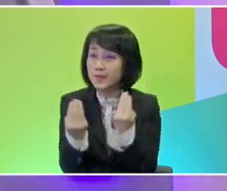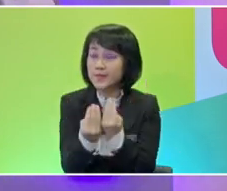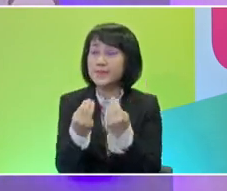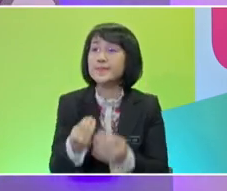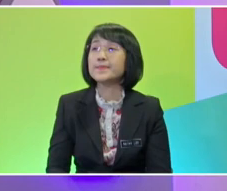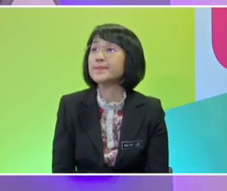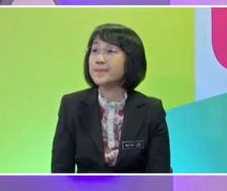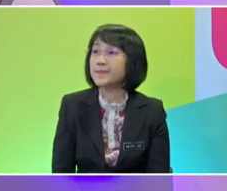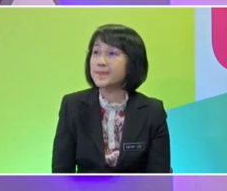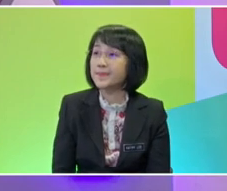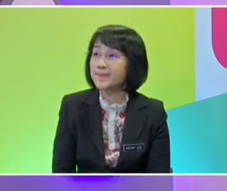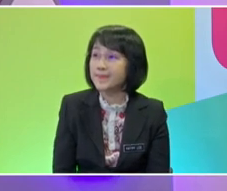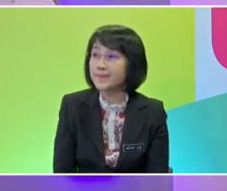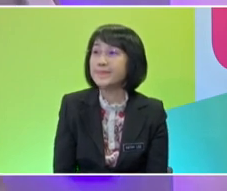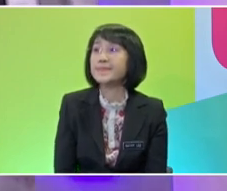tersebut